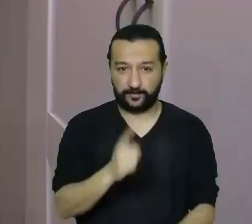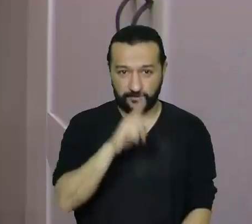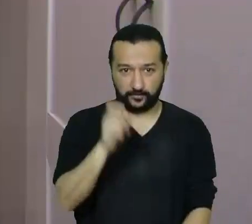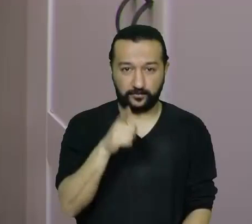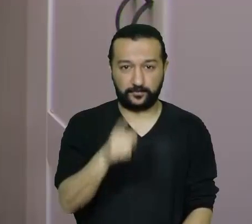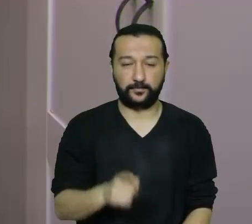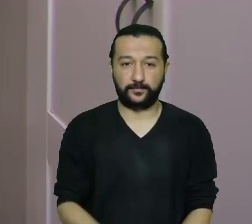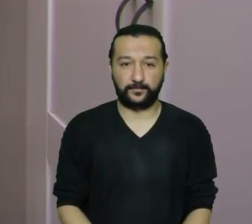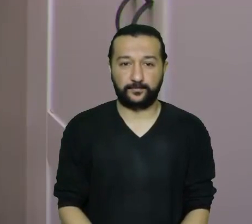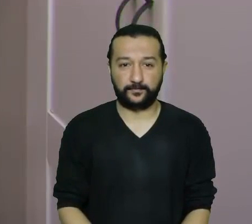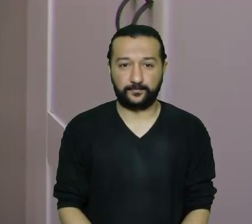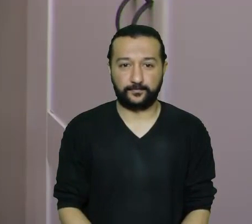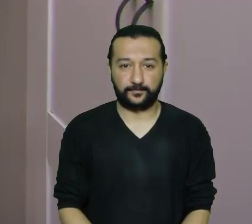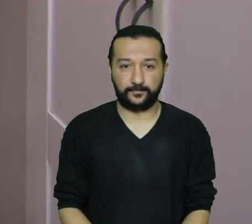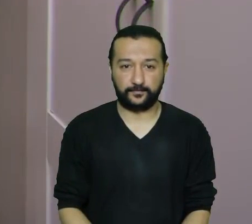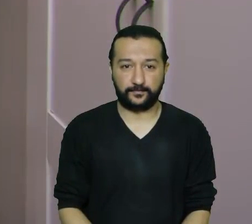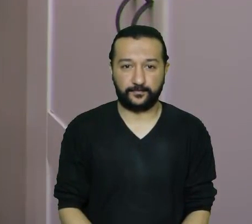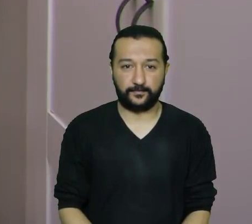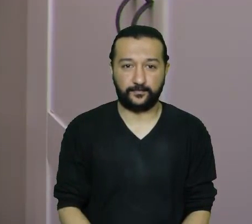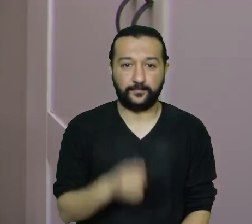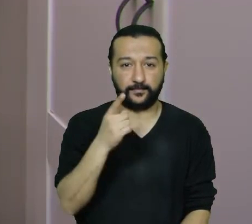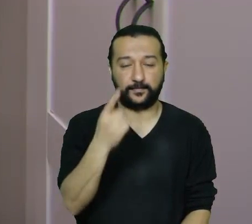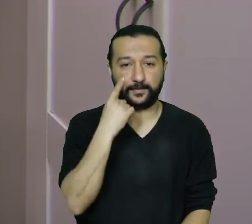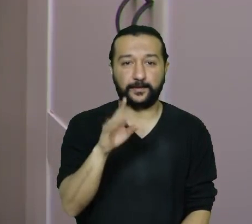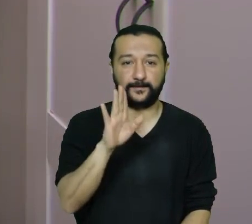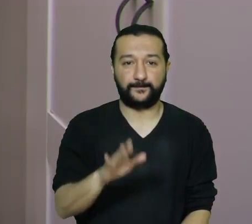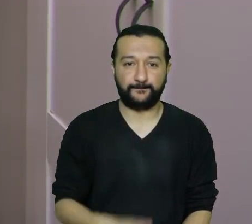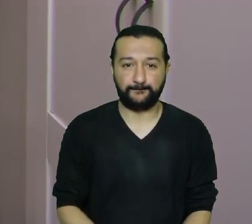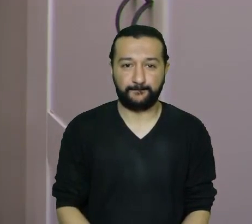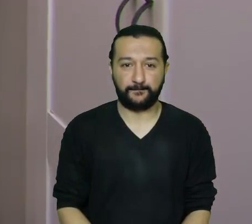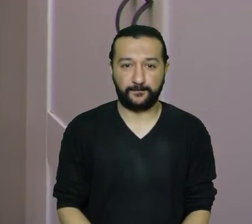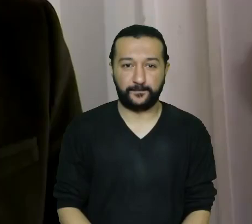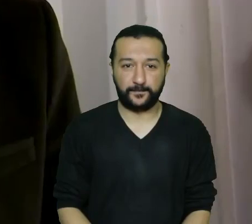diyorsunuz? Cüzdanını çıkardı. Şey yapayım şimdi.